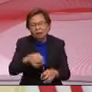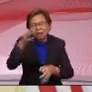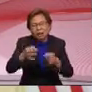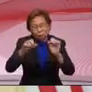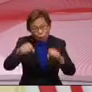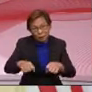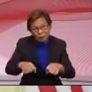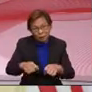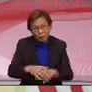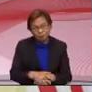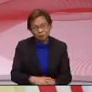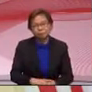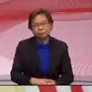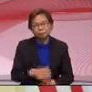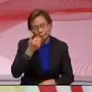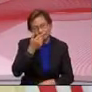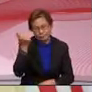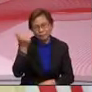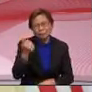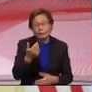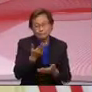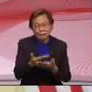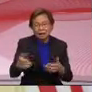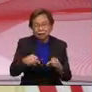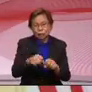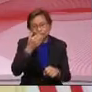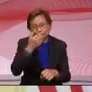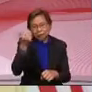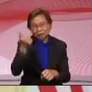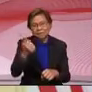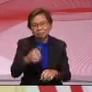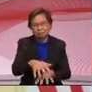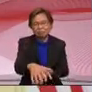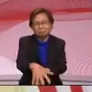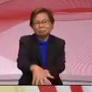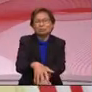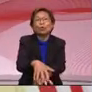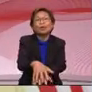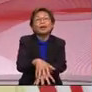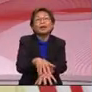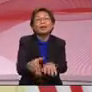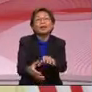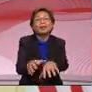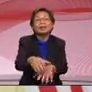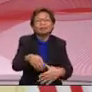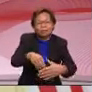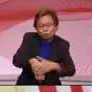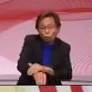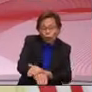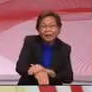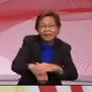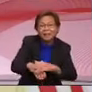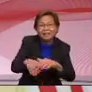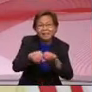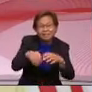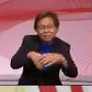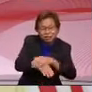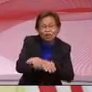boleh sebaik-baiknya menggunakan stokin sendiri. Jangan stokin yang dikongsi